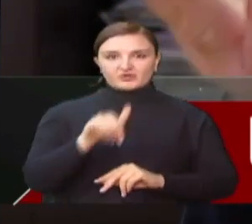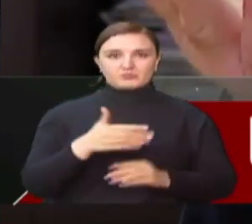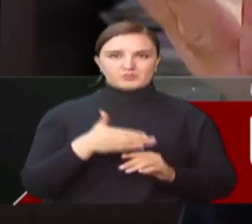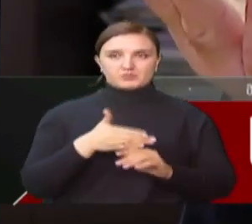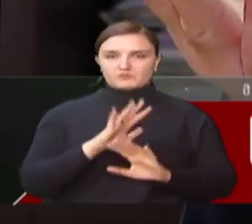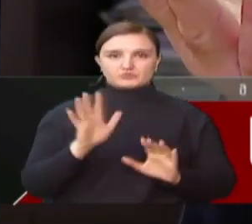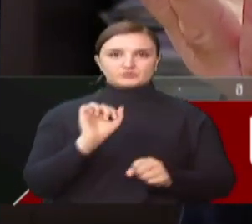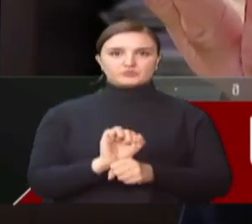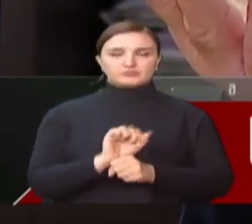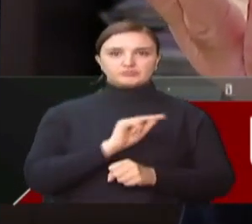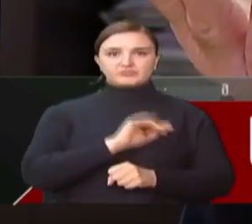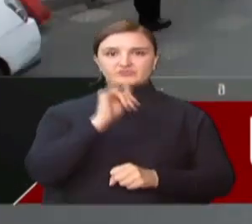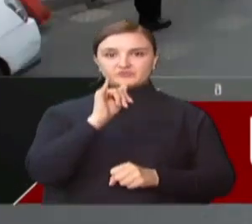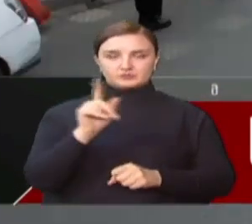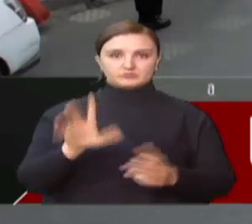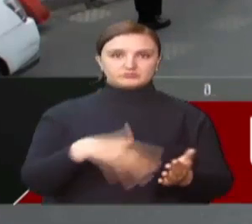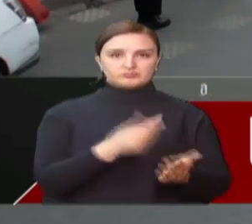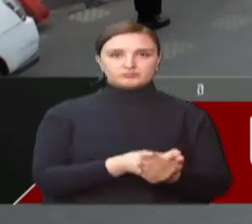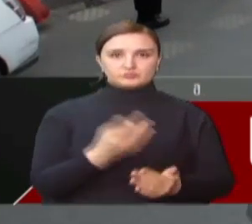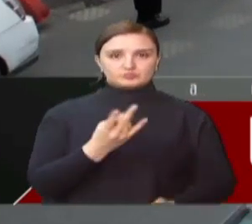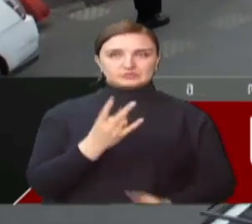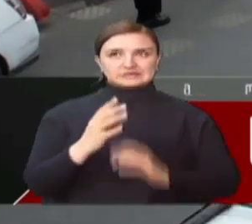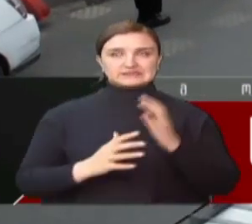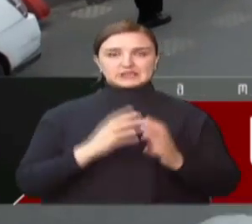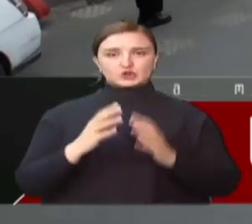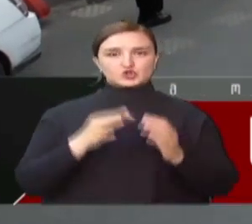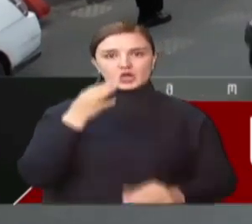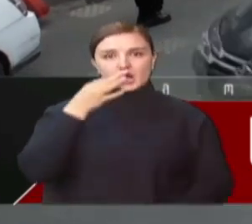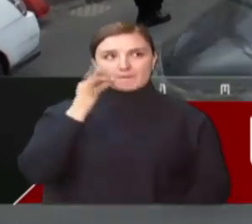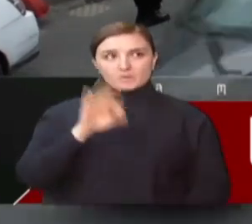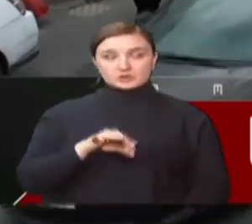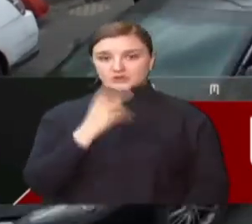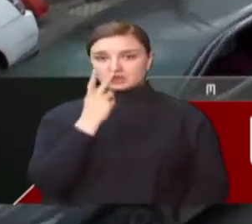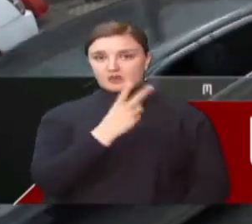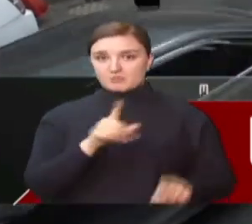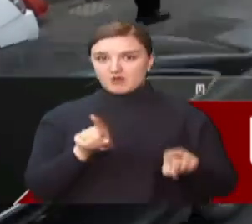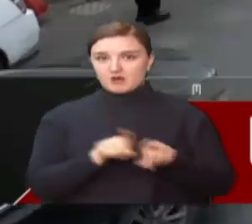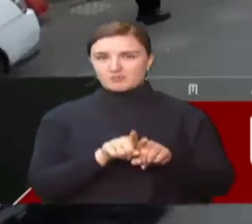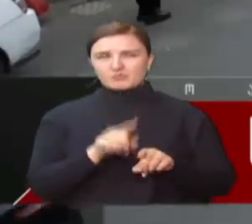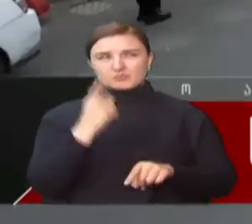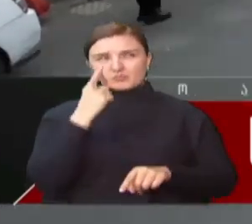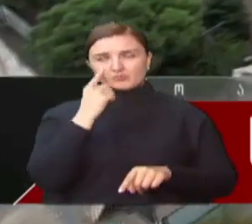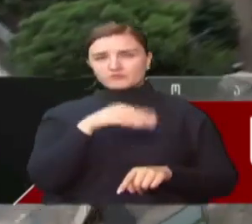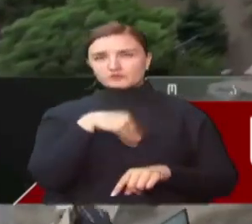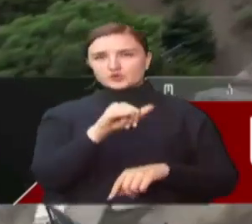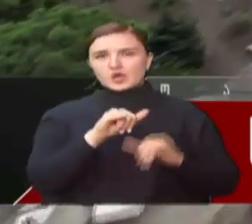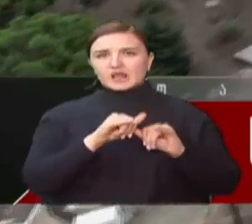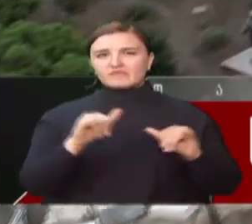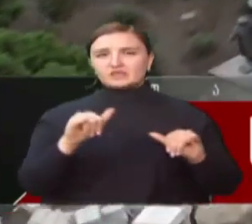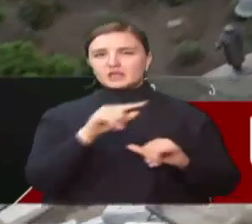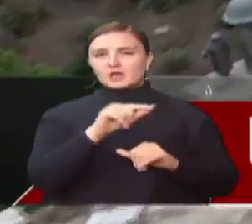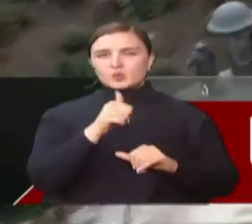უნარობასთან დაკავშირებულ კომპენსაციებსაც. Თუ საერთაშორისო გამოცდილებას შევხედავთ, ყველა განვითარებულ ქვეყანაში